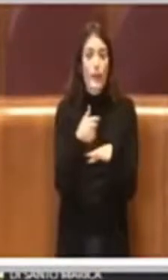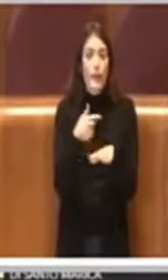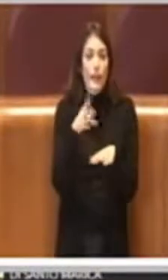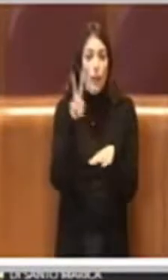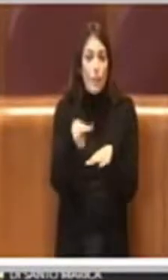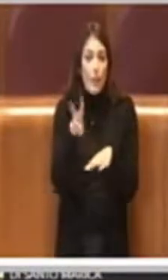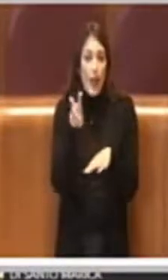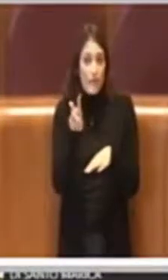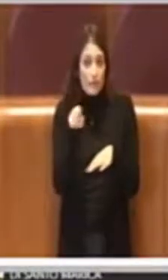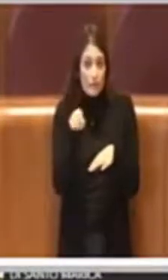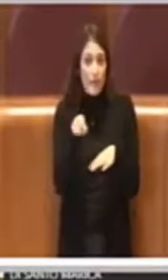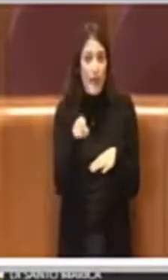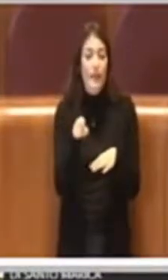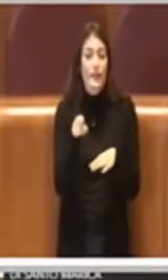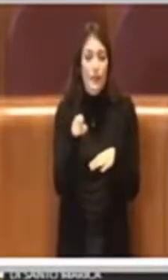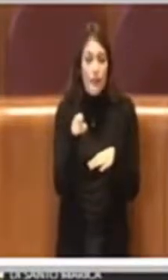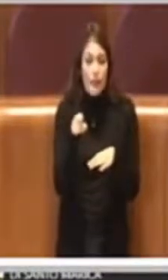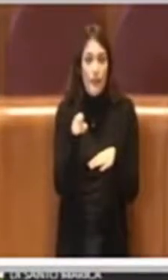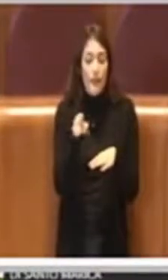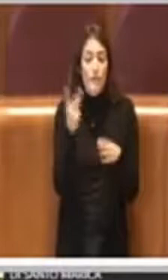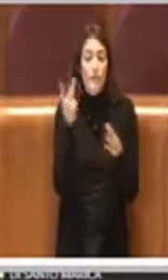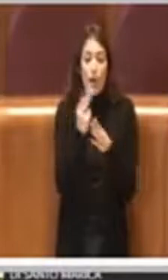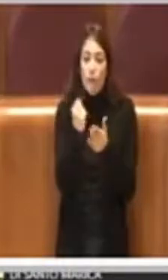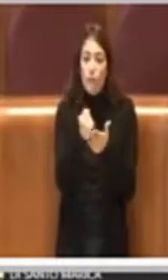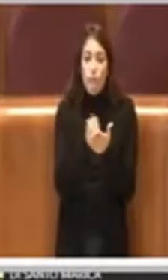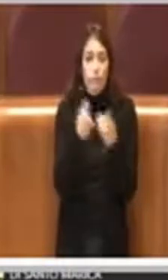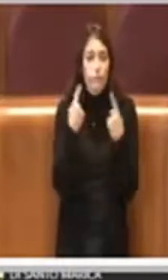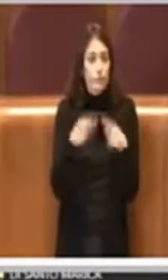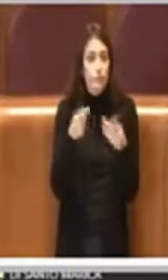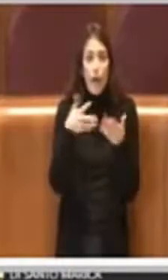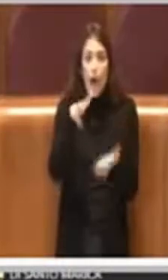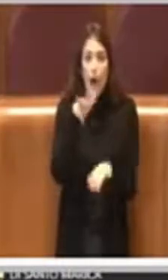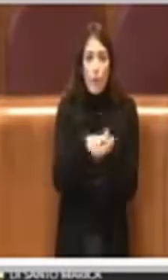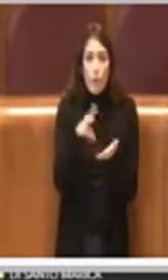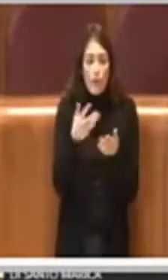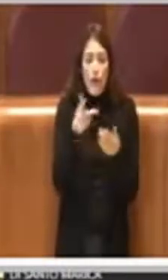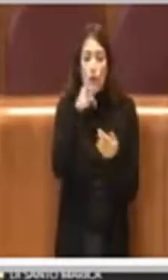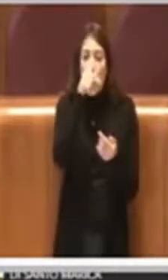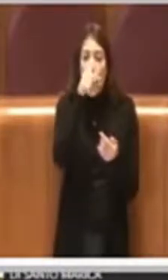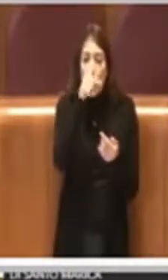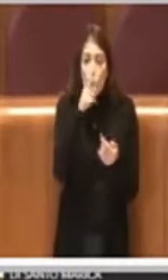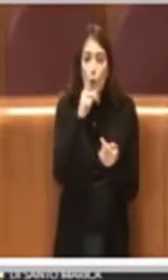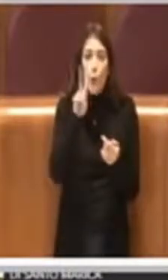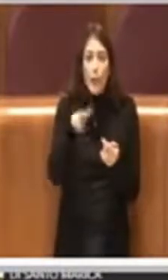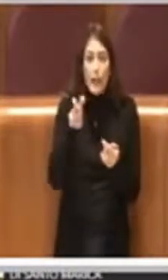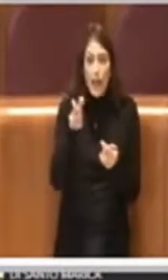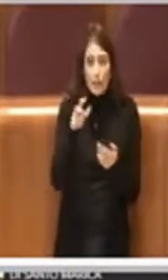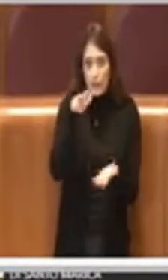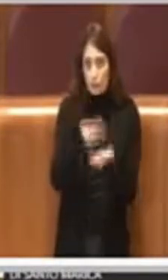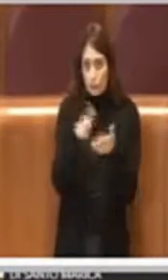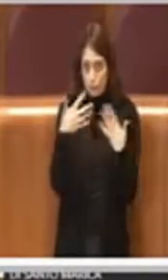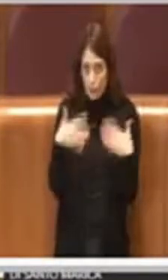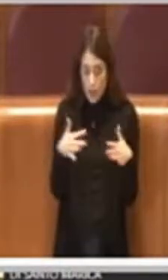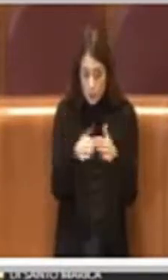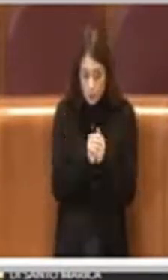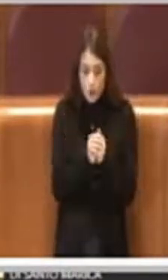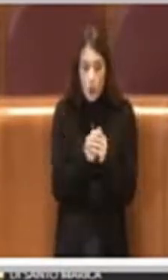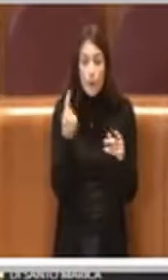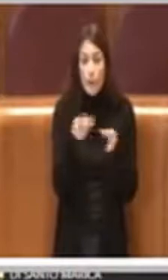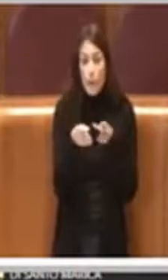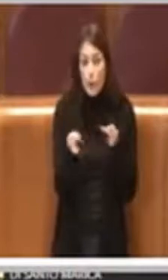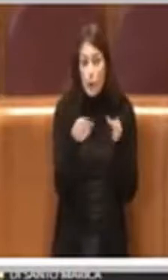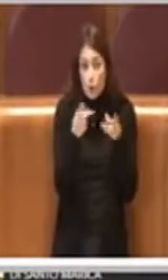votata con gli emendamenti approvati dall'Assemblea Capitolina a luglio 2020. Ecco, è bene ricordare il percorso perché è